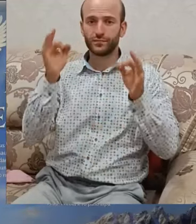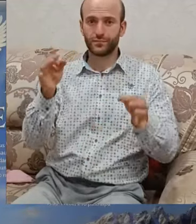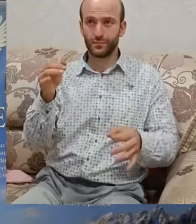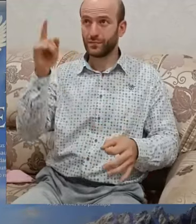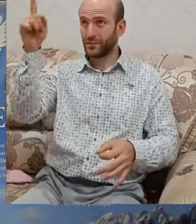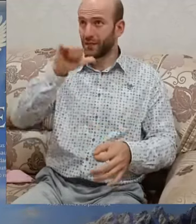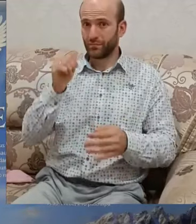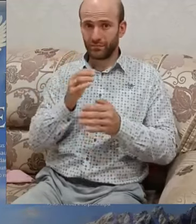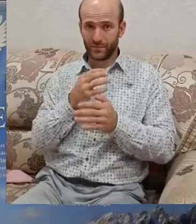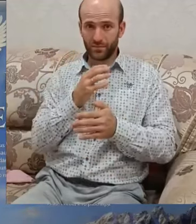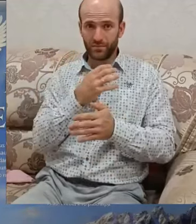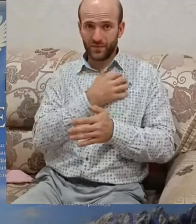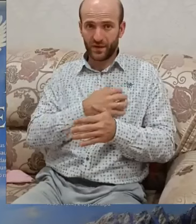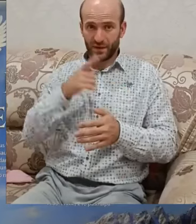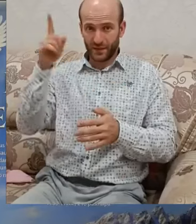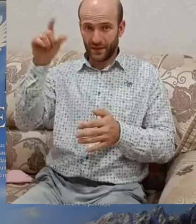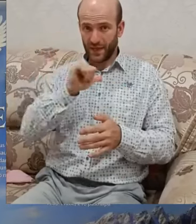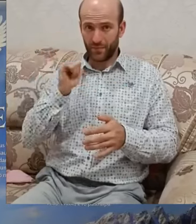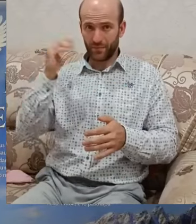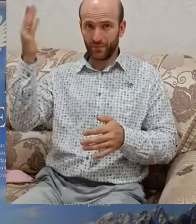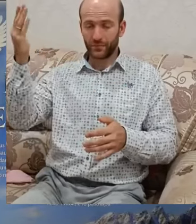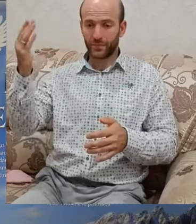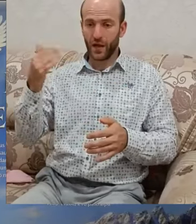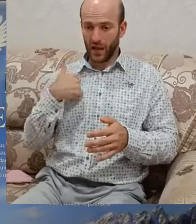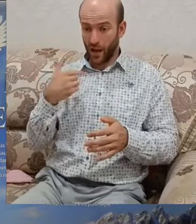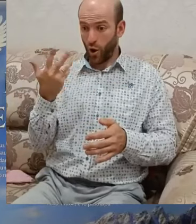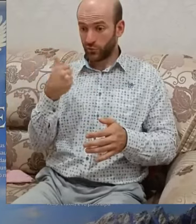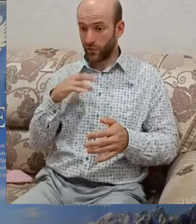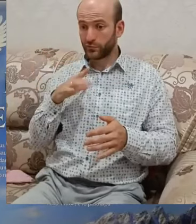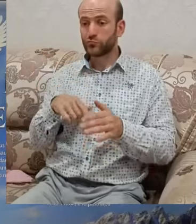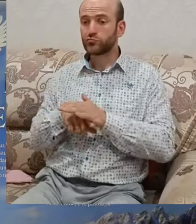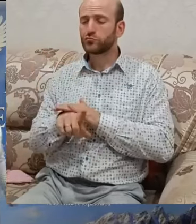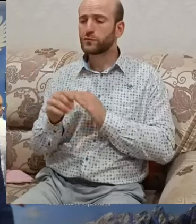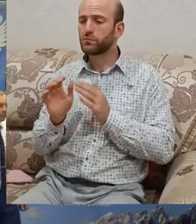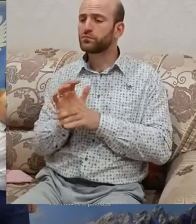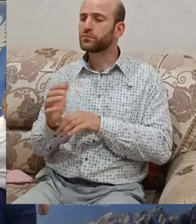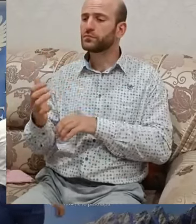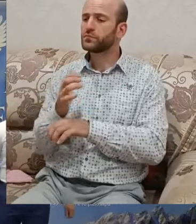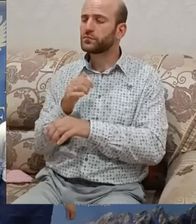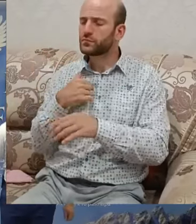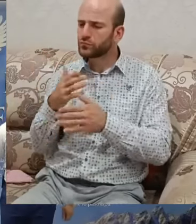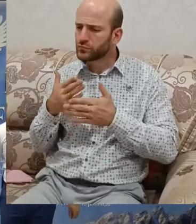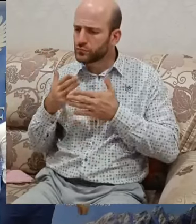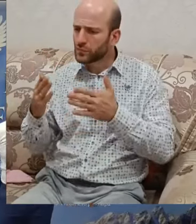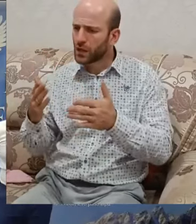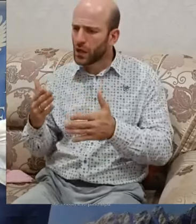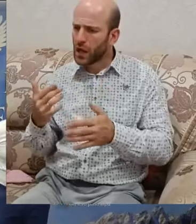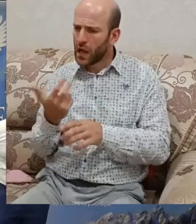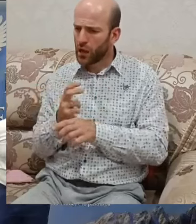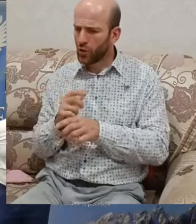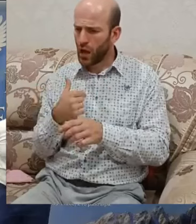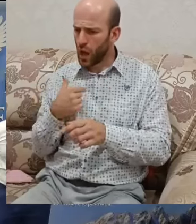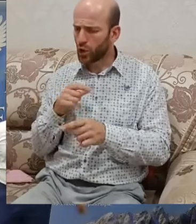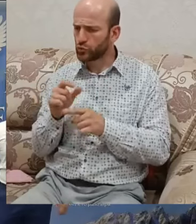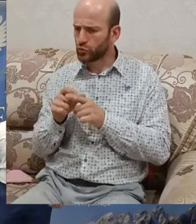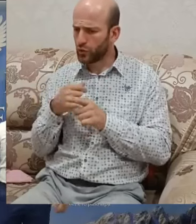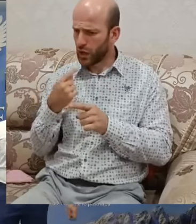когда я начал читать послание, aš įsivedžiau vieną žodį. Я ввел одно слово. Громы.